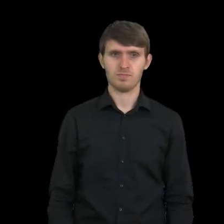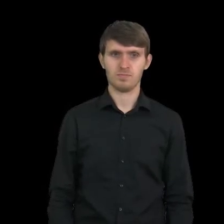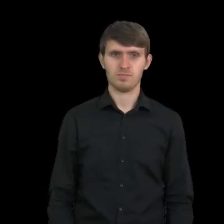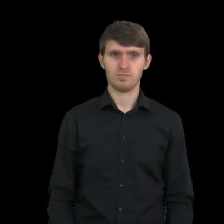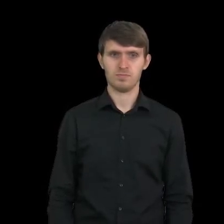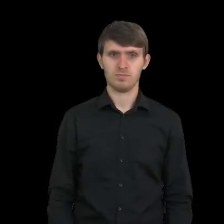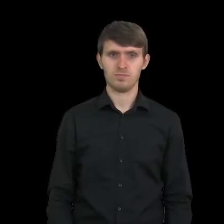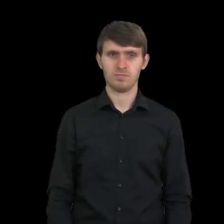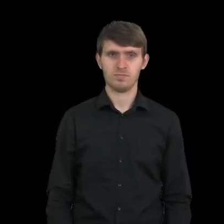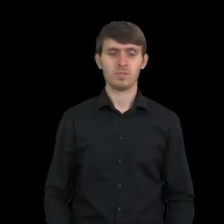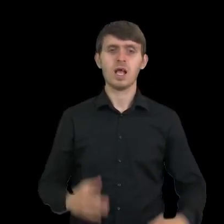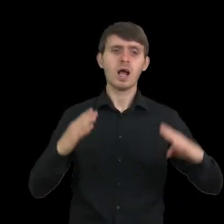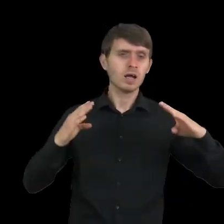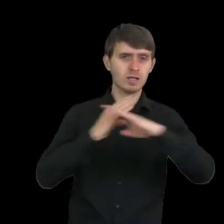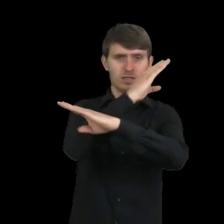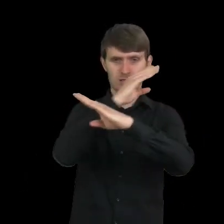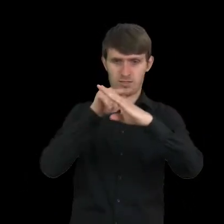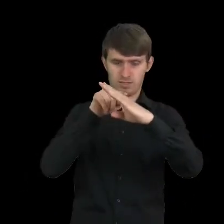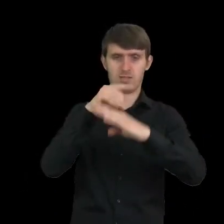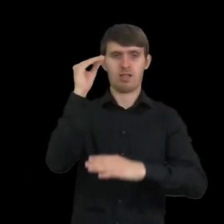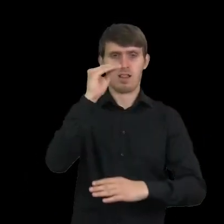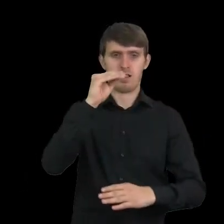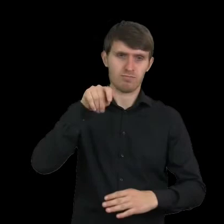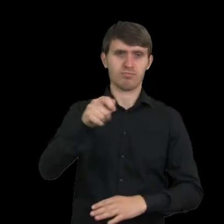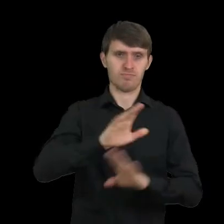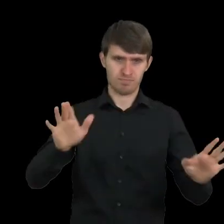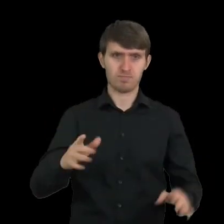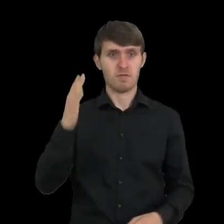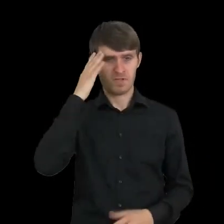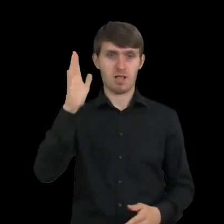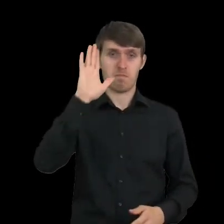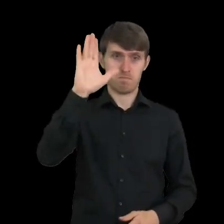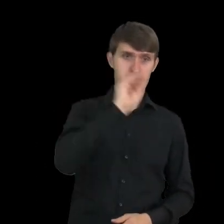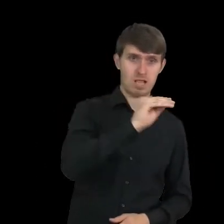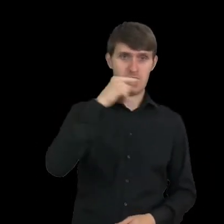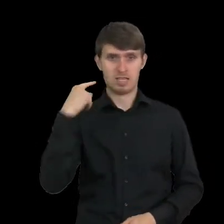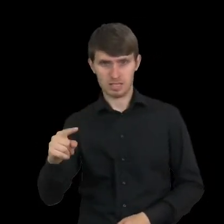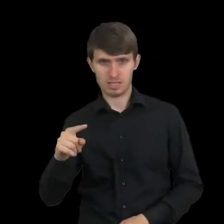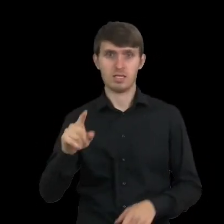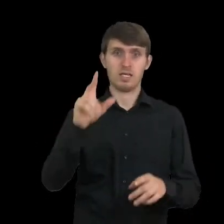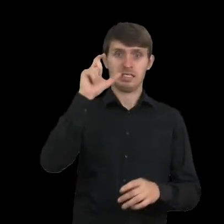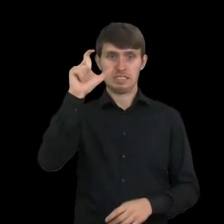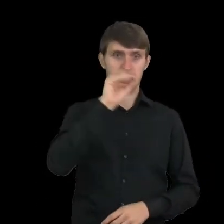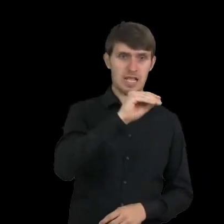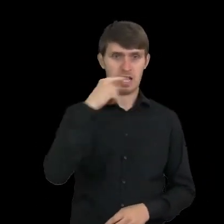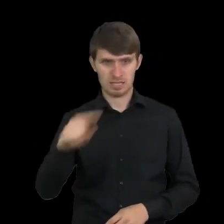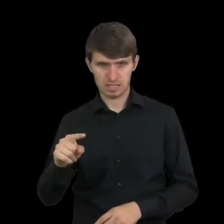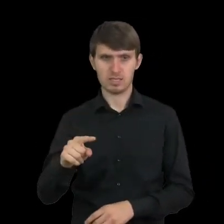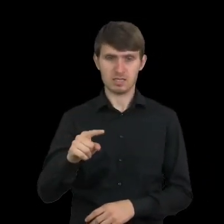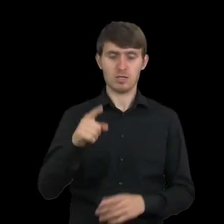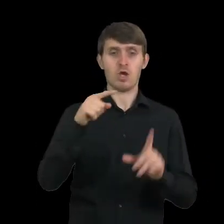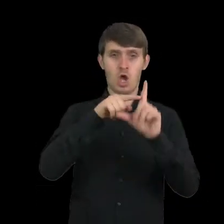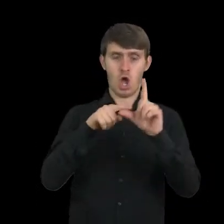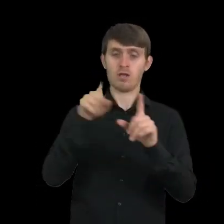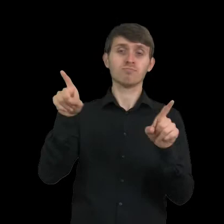E. Wiemy, że kąt BED oraz kąt CED to są kąty, które